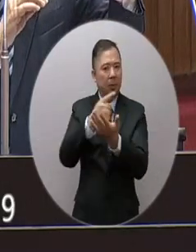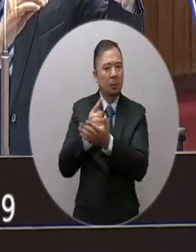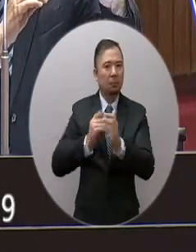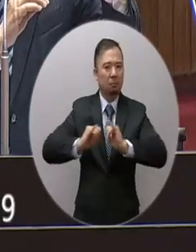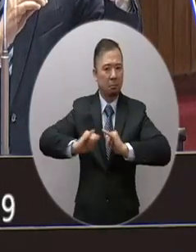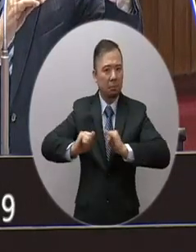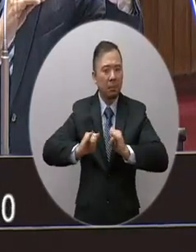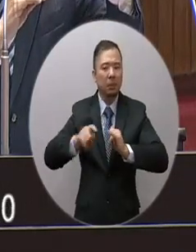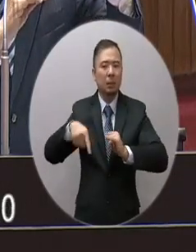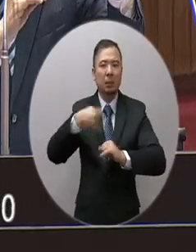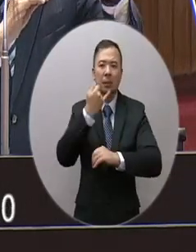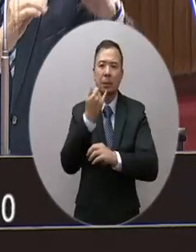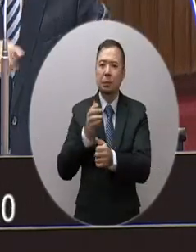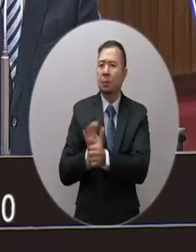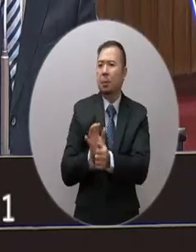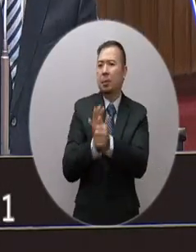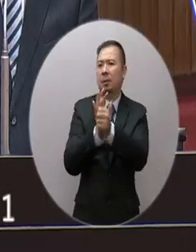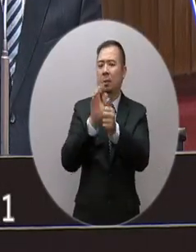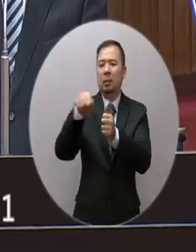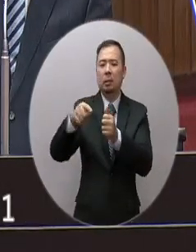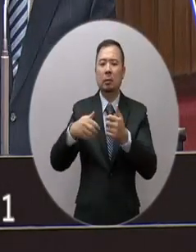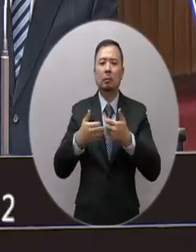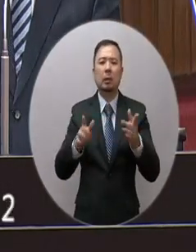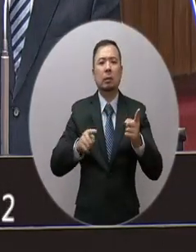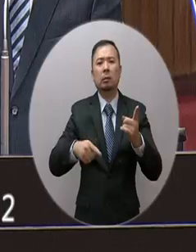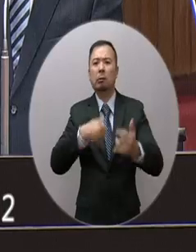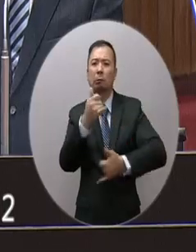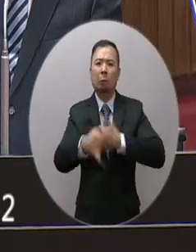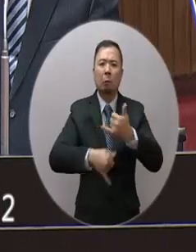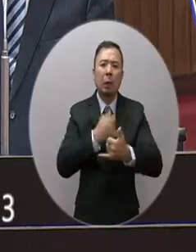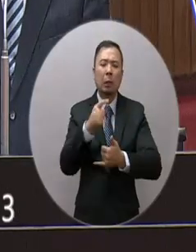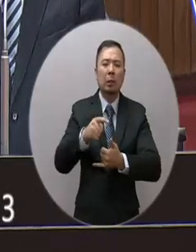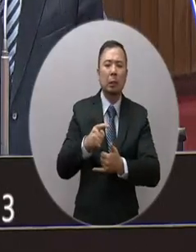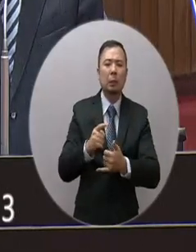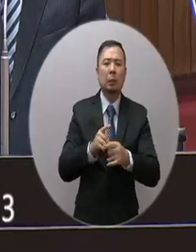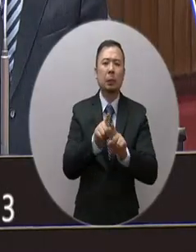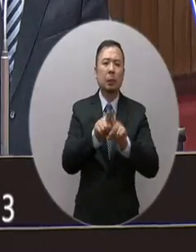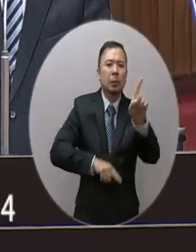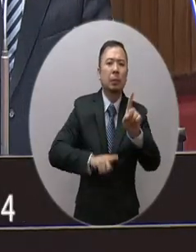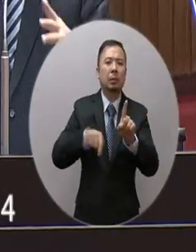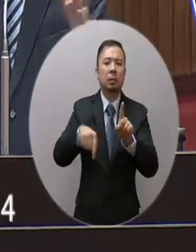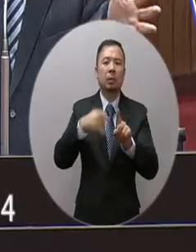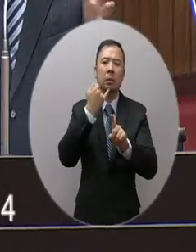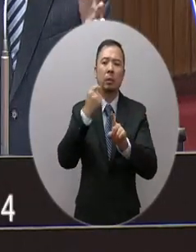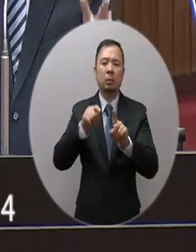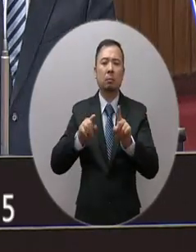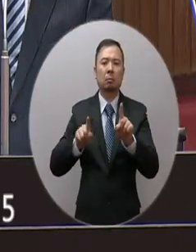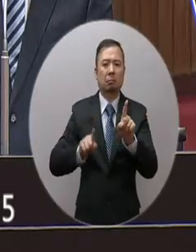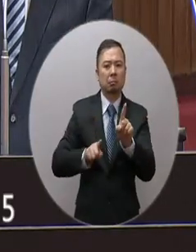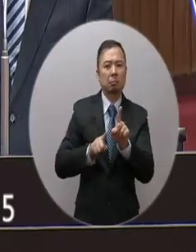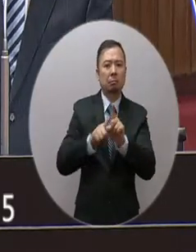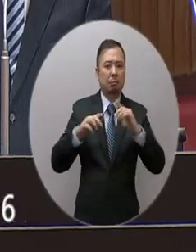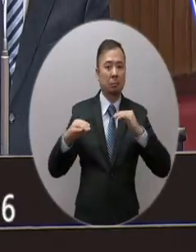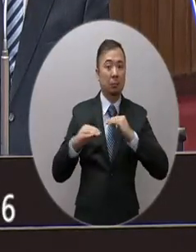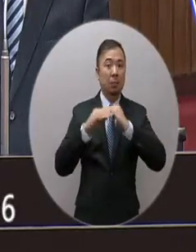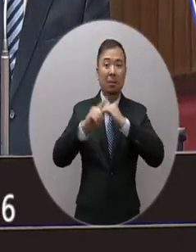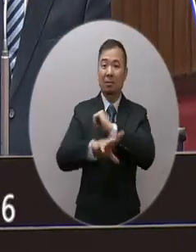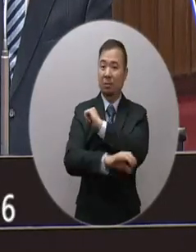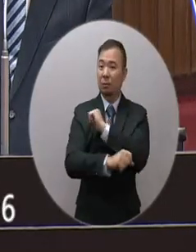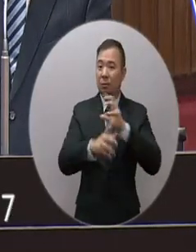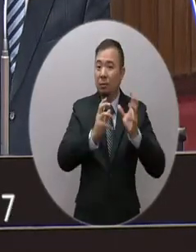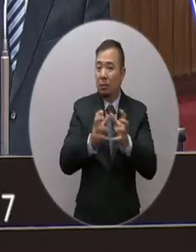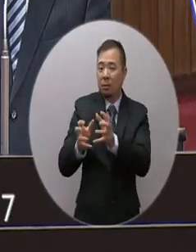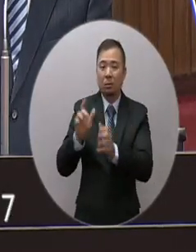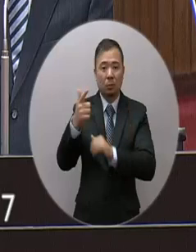的差距能够来缩小，这第一个。好，第二个，这个问题当然基础建设不只是这件问题，这个问